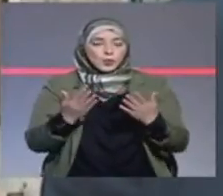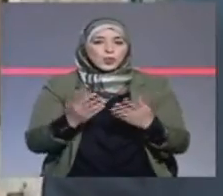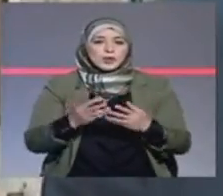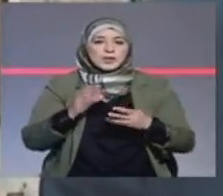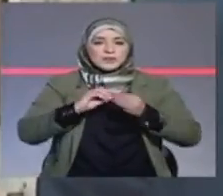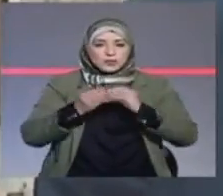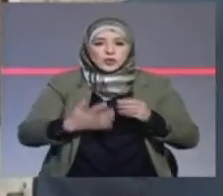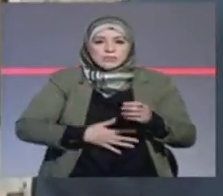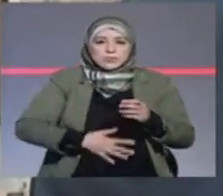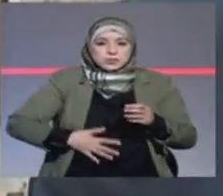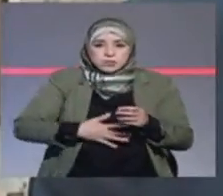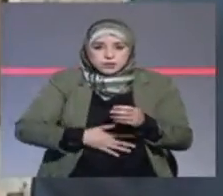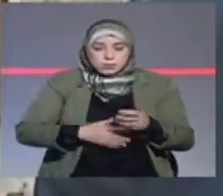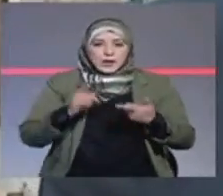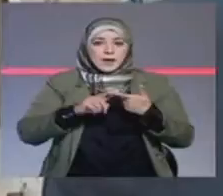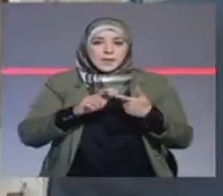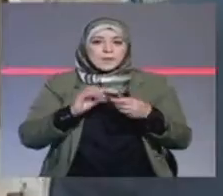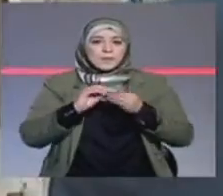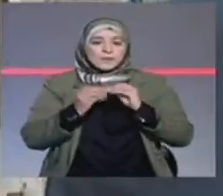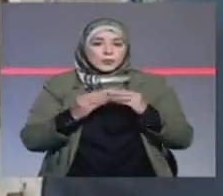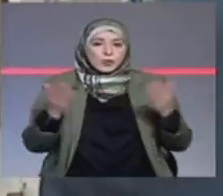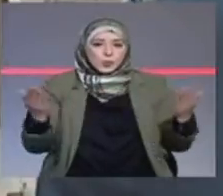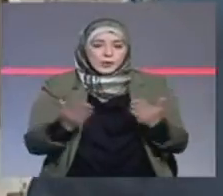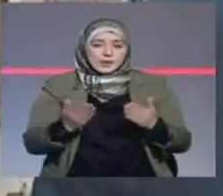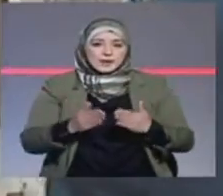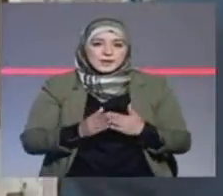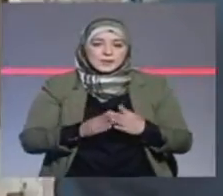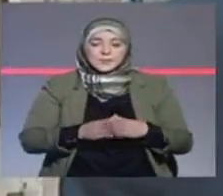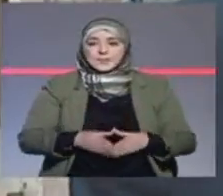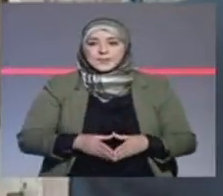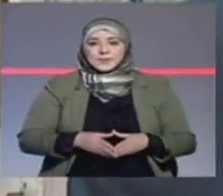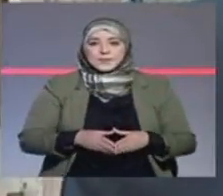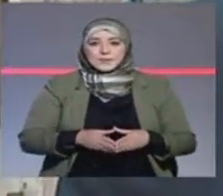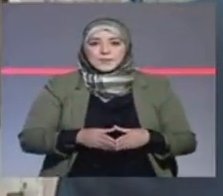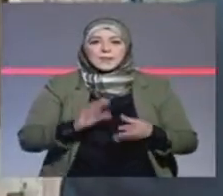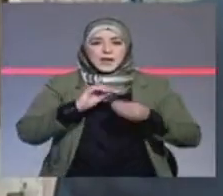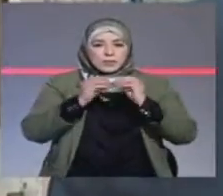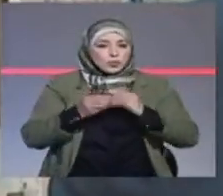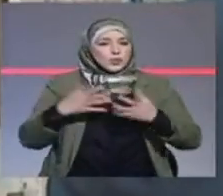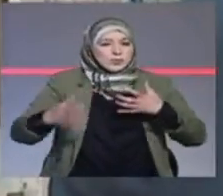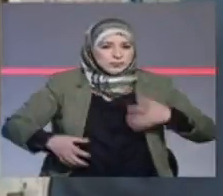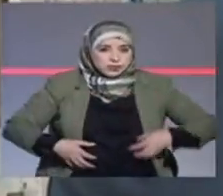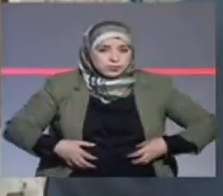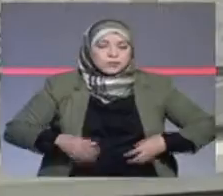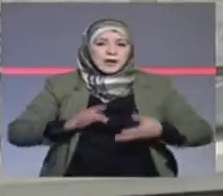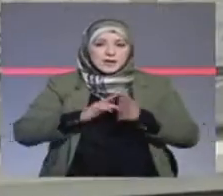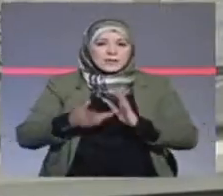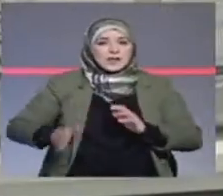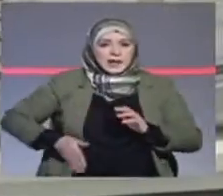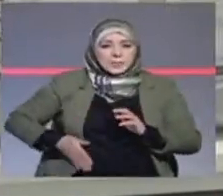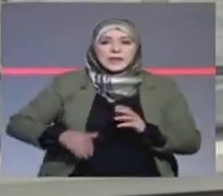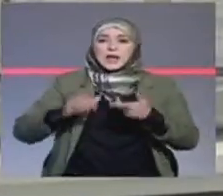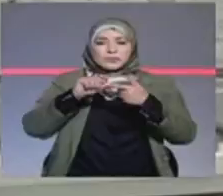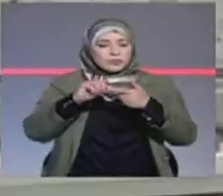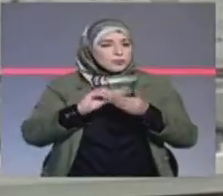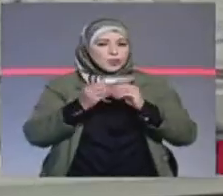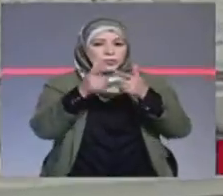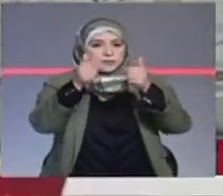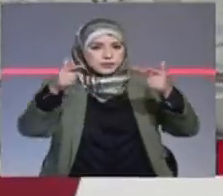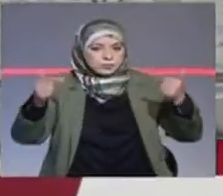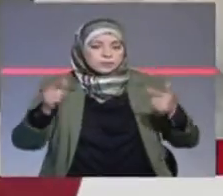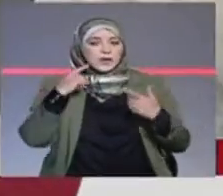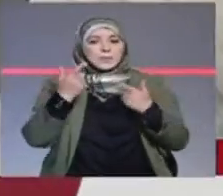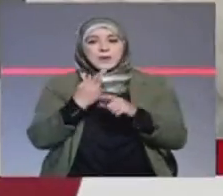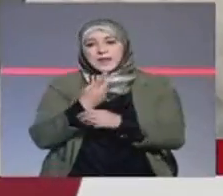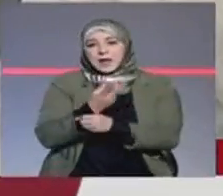الجهاز الهضمي في لاباري يورولوجيك في الكبدة. وأمام هذا